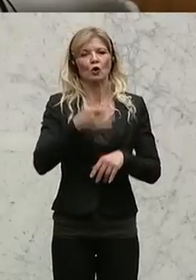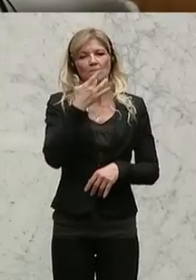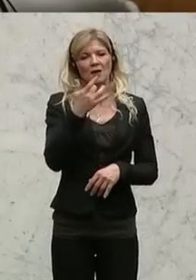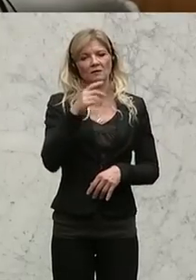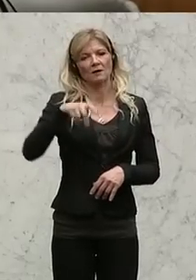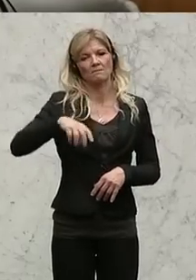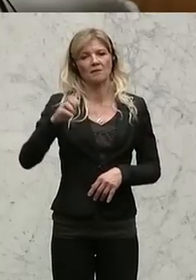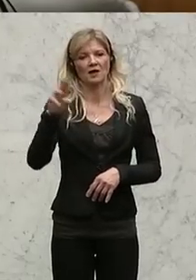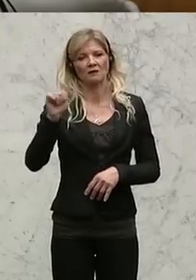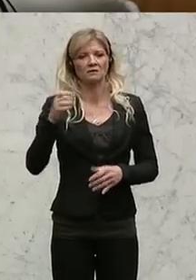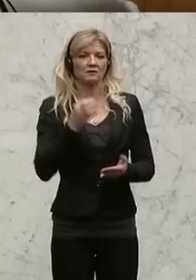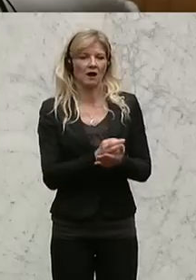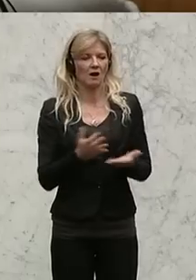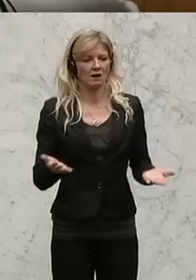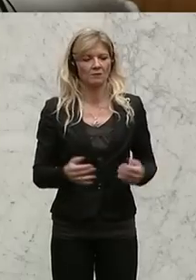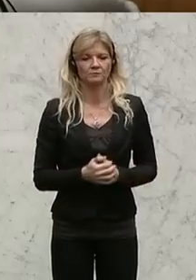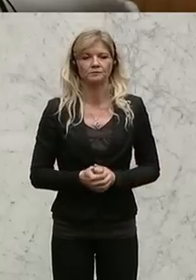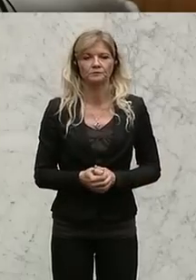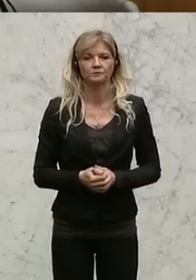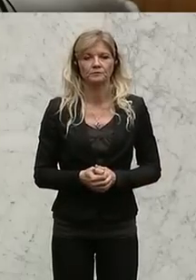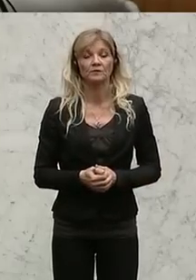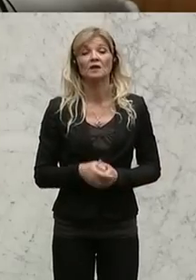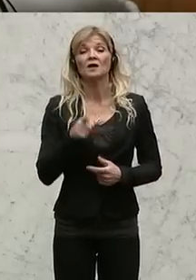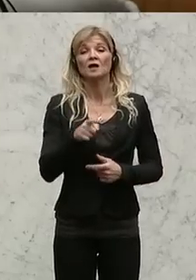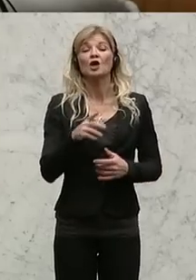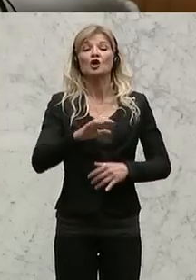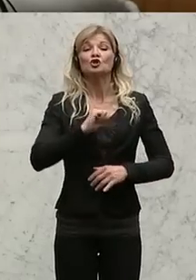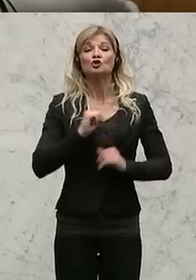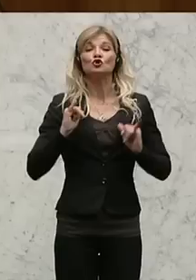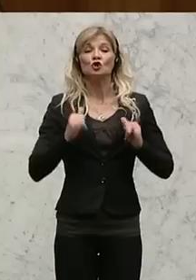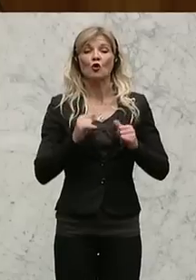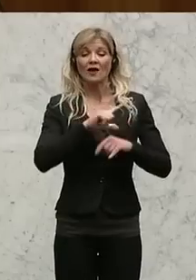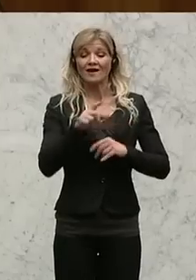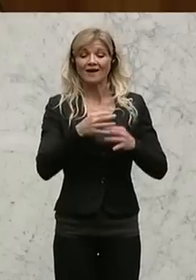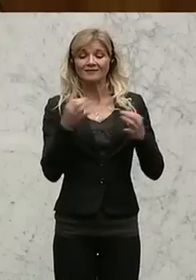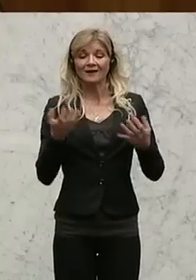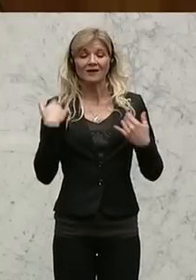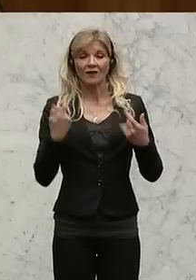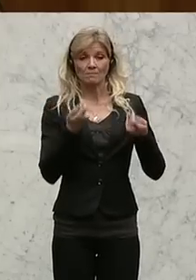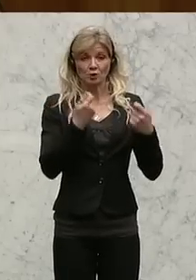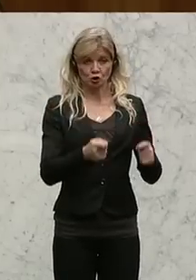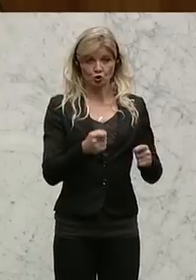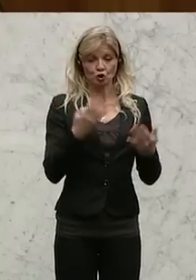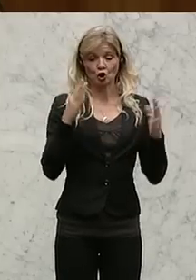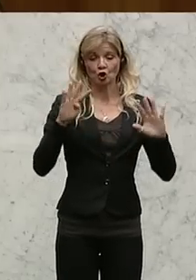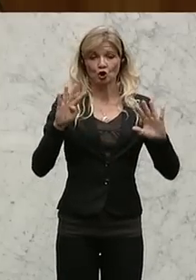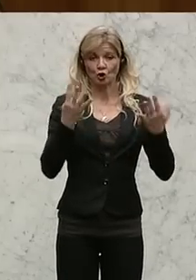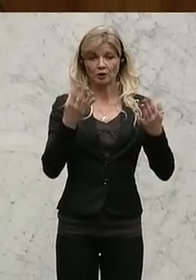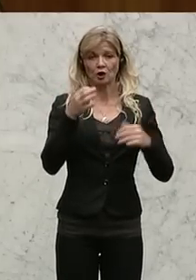darüber hinaus darf ich auf einen Beschluss des Südtiroler Landtages verweisen, der am 9. Oktober